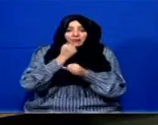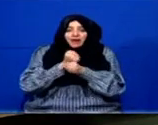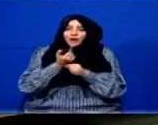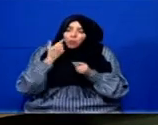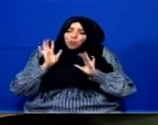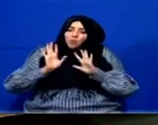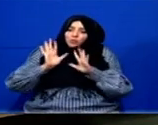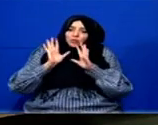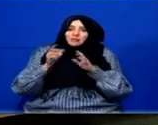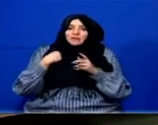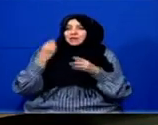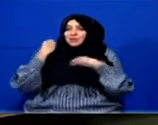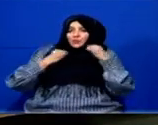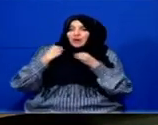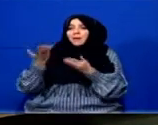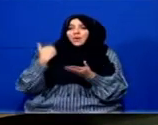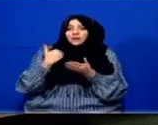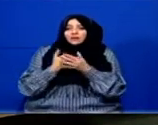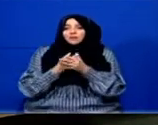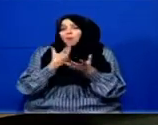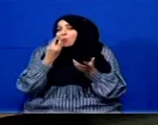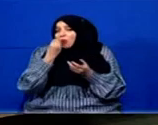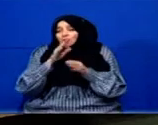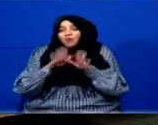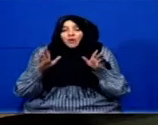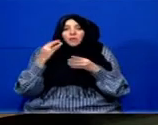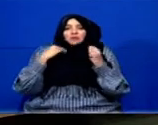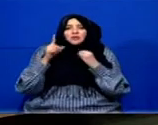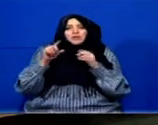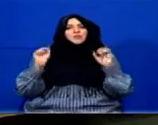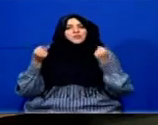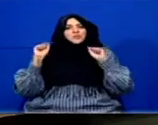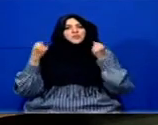حاله داويني وجيب لي بس مش ناكله الخدمه